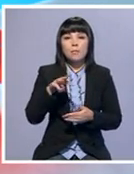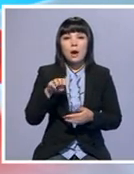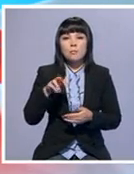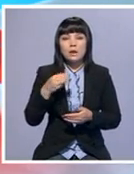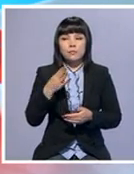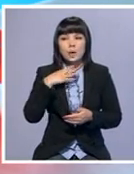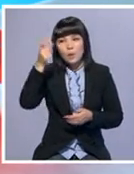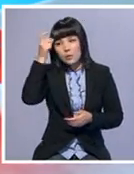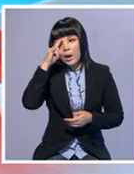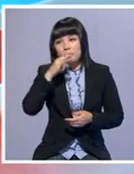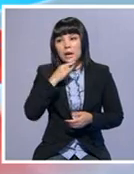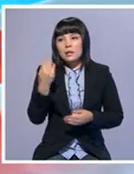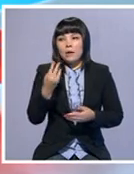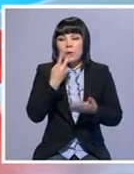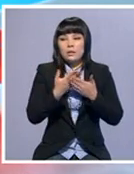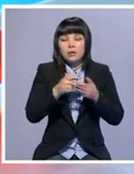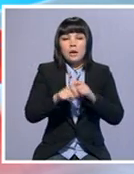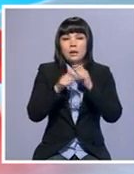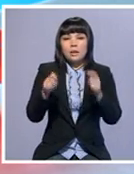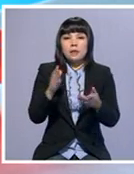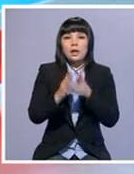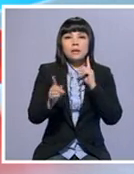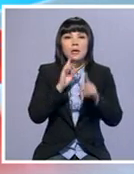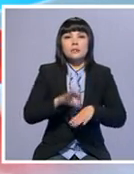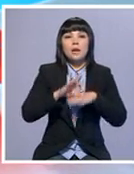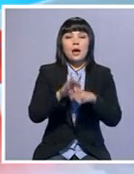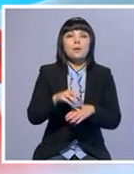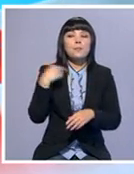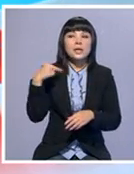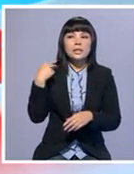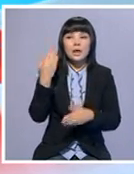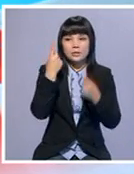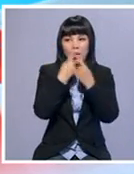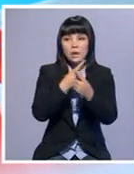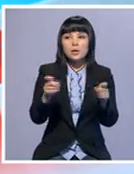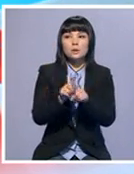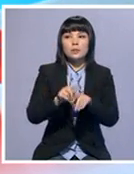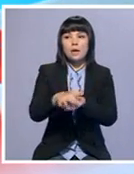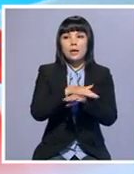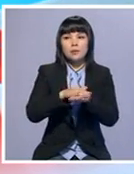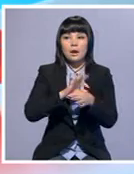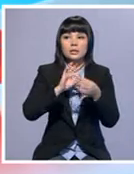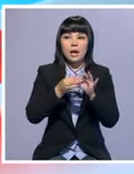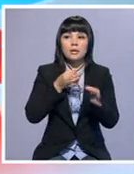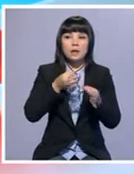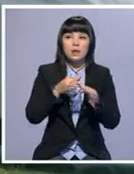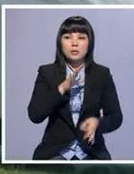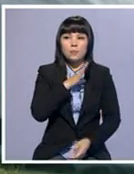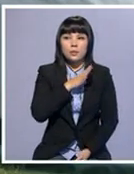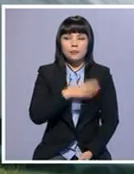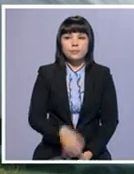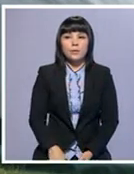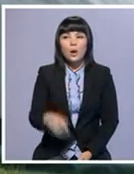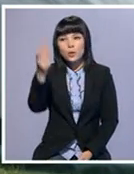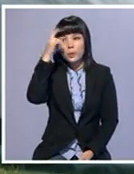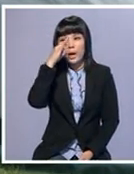Түркия қазақтарының кіші құрылтайында осылай деді. Жиын барысында президент жолдауы диаспораның өзекті мәселелері талқыланды. Түркия